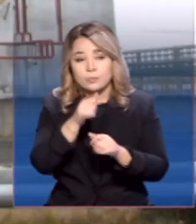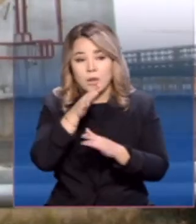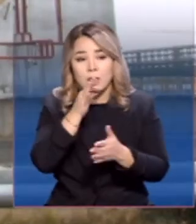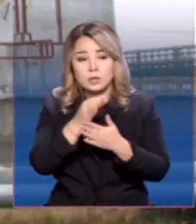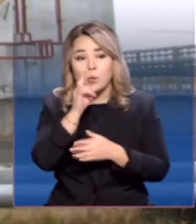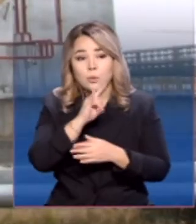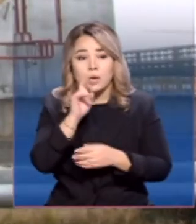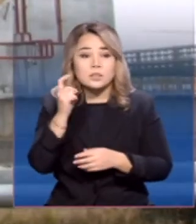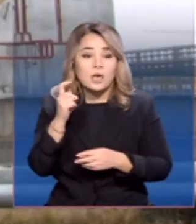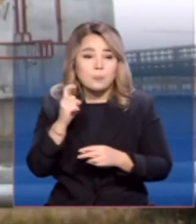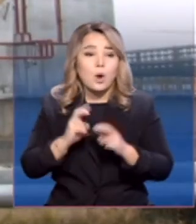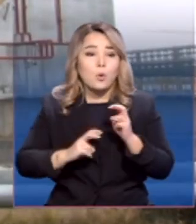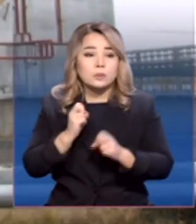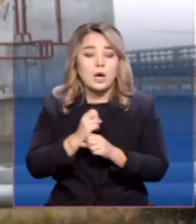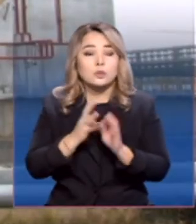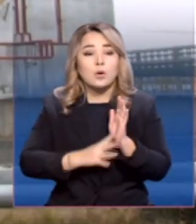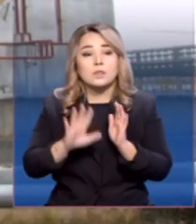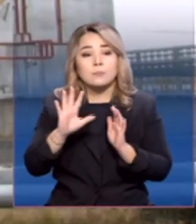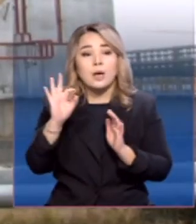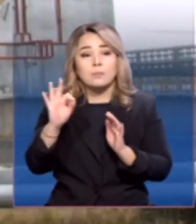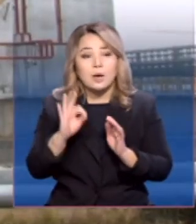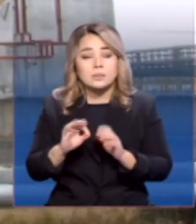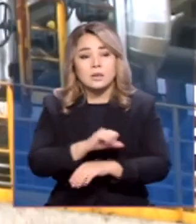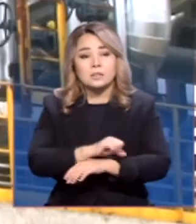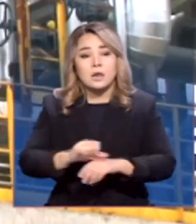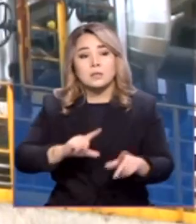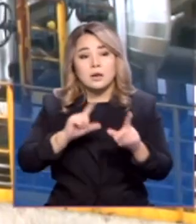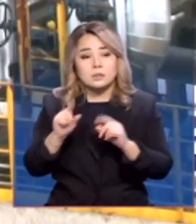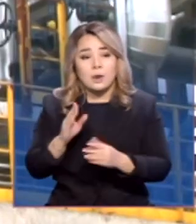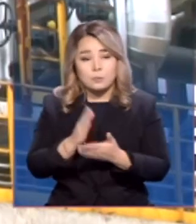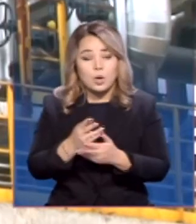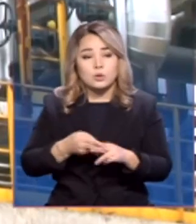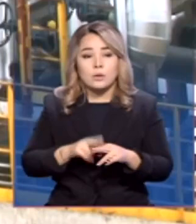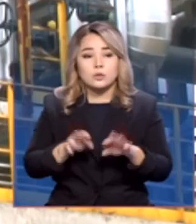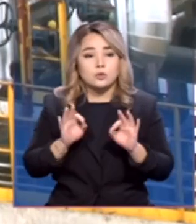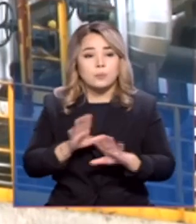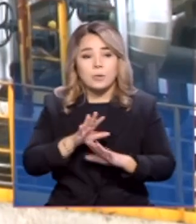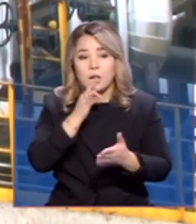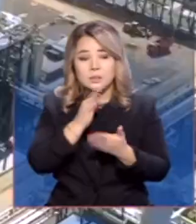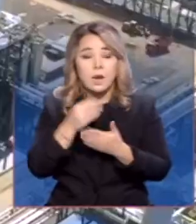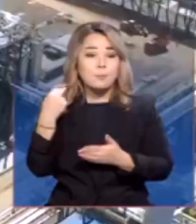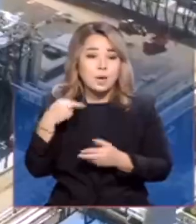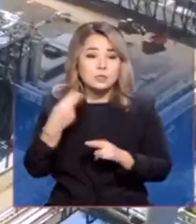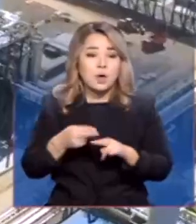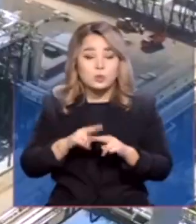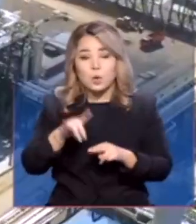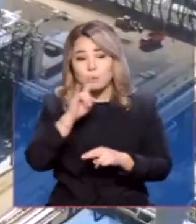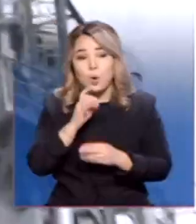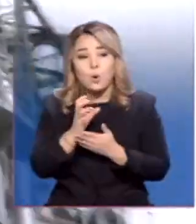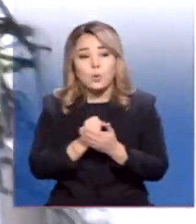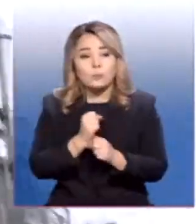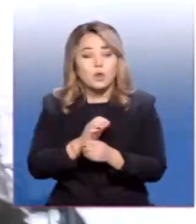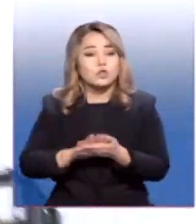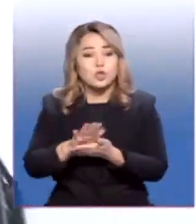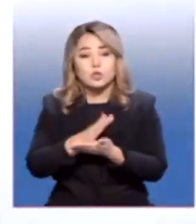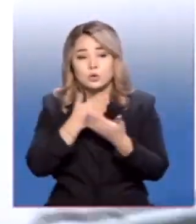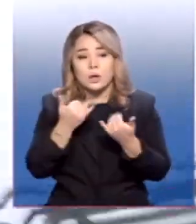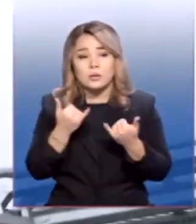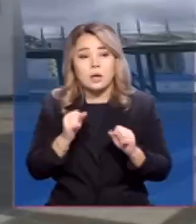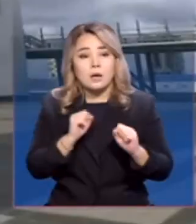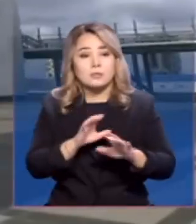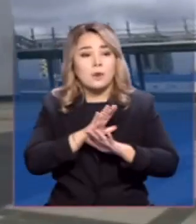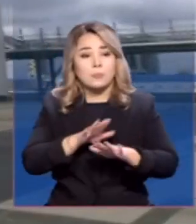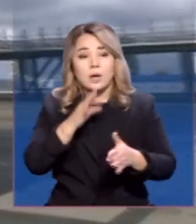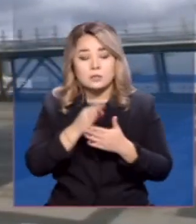мұнай химия өнімдерінің 95% сыртқа кетіп жатыр. Бұл дұрыс емес, деді президент. Басқасын айтпағанда мұнай қоймалары жоқ. Салдарынан